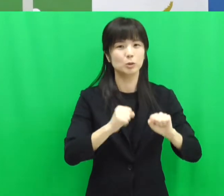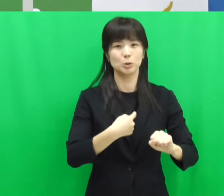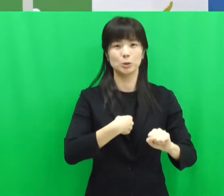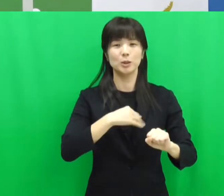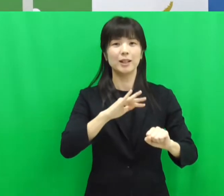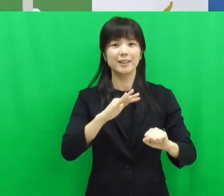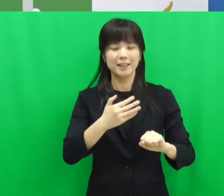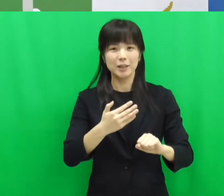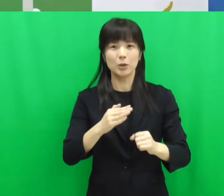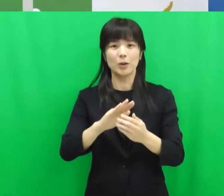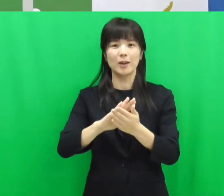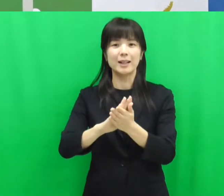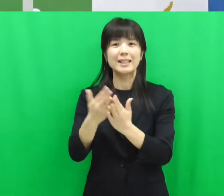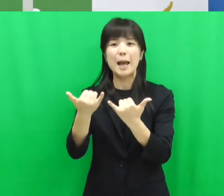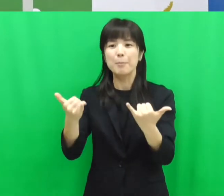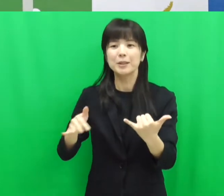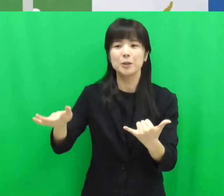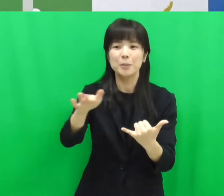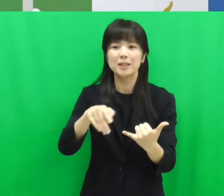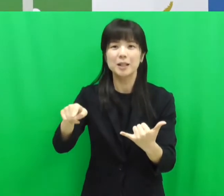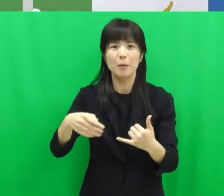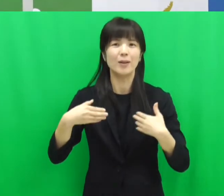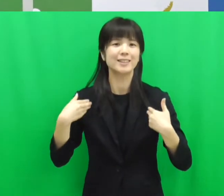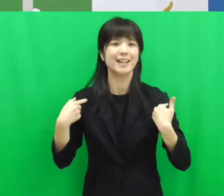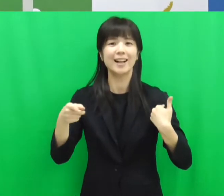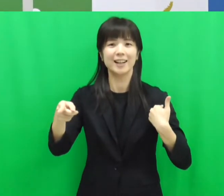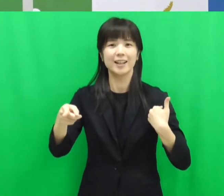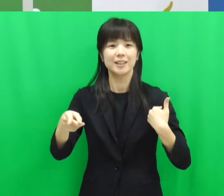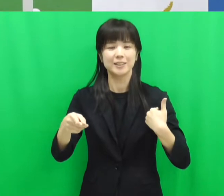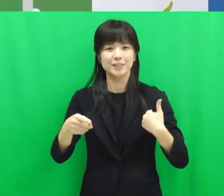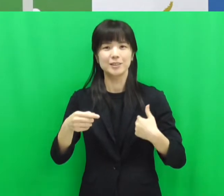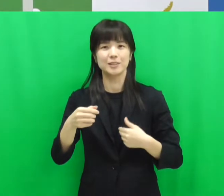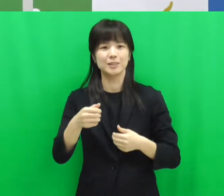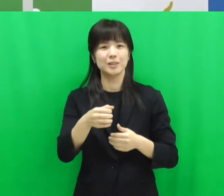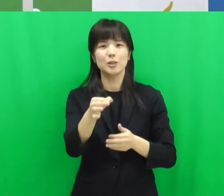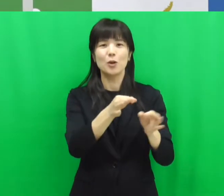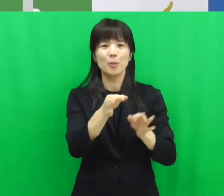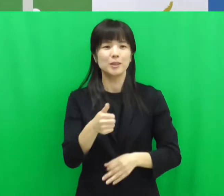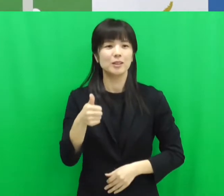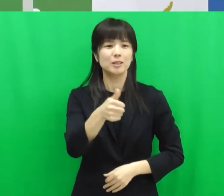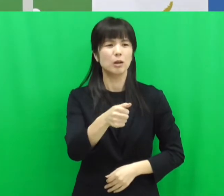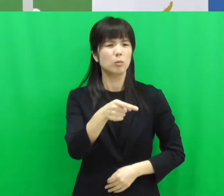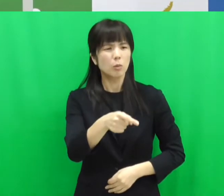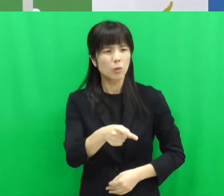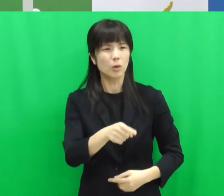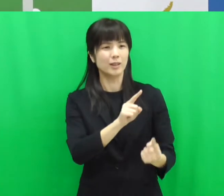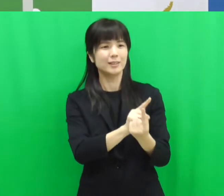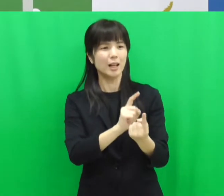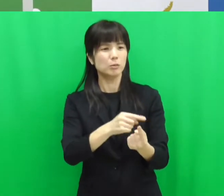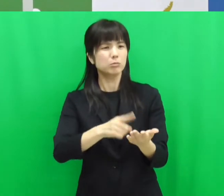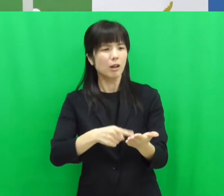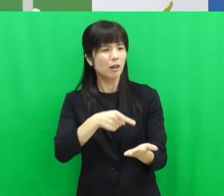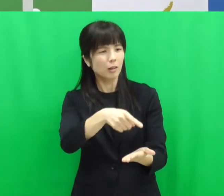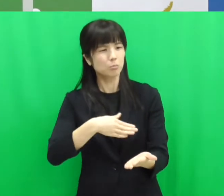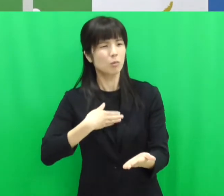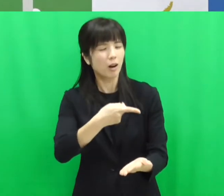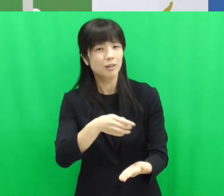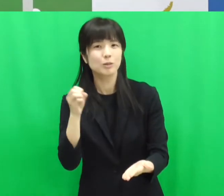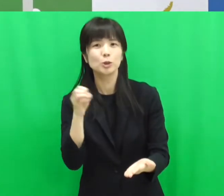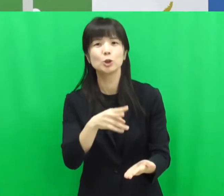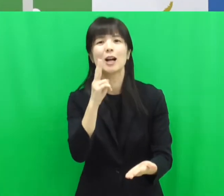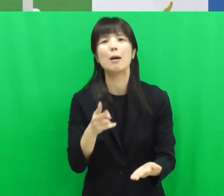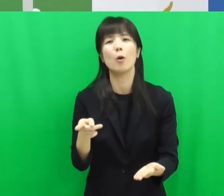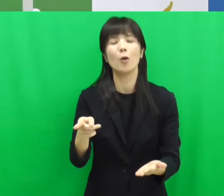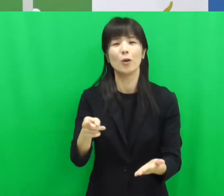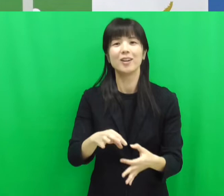がやってないんじゃないかなとね、勘違いされて、お店にクレーム言っても困りますので、可能したということで、全県民にお知らせしたいと思って、記者会見でお話しいた